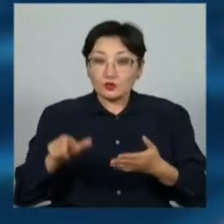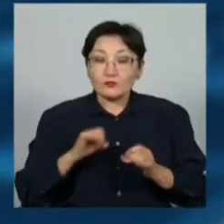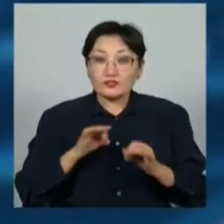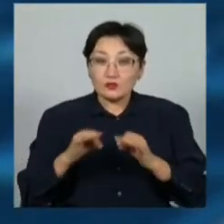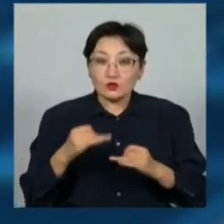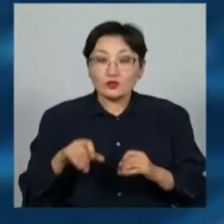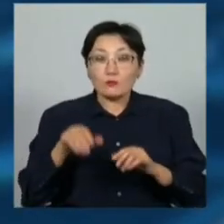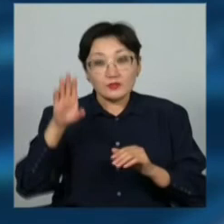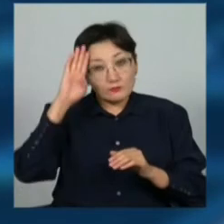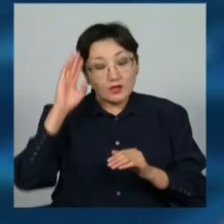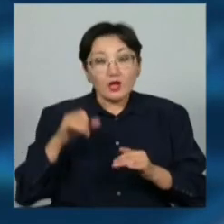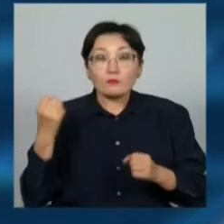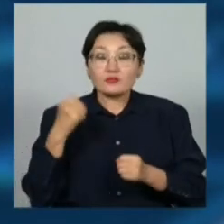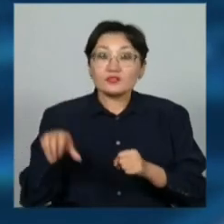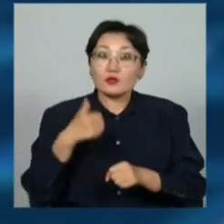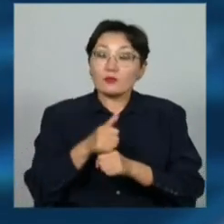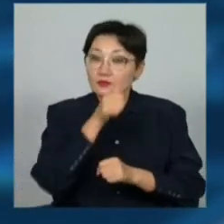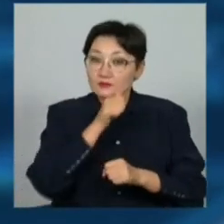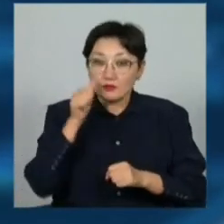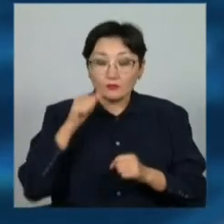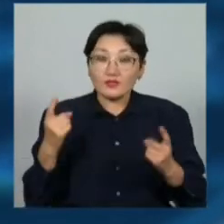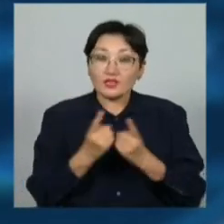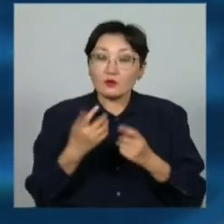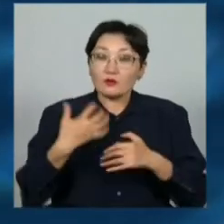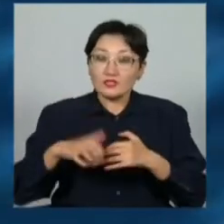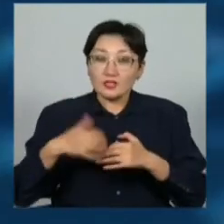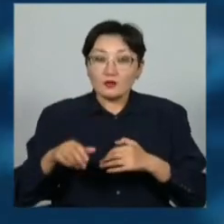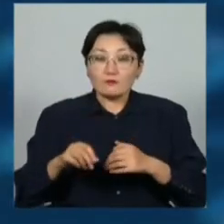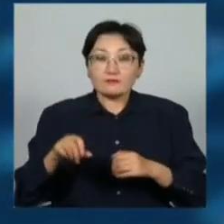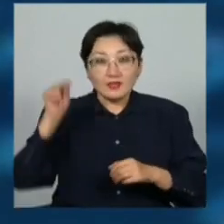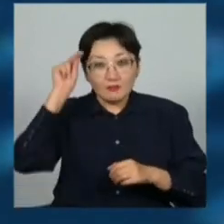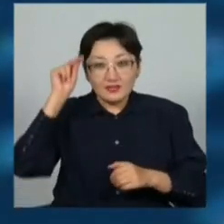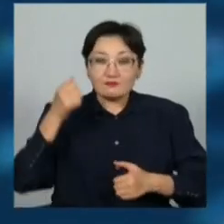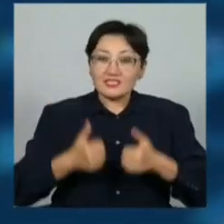берген озат оқушы жеңісімнің басты құпиясы сыныптастар арасындағы білім